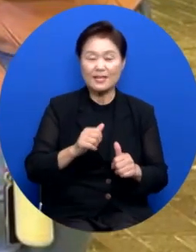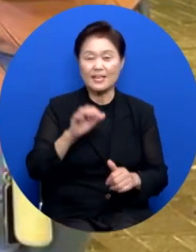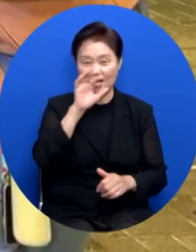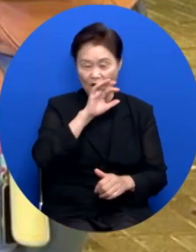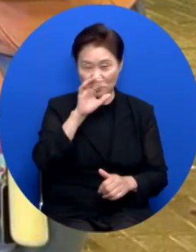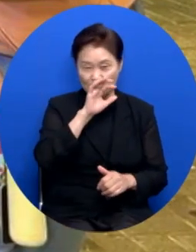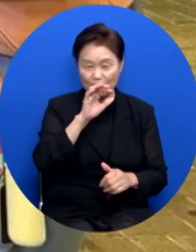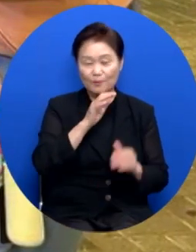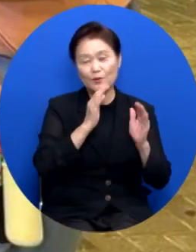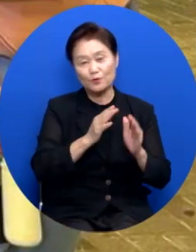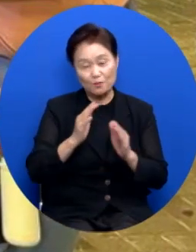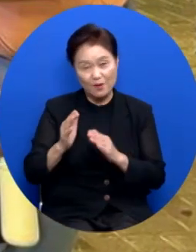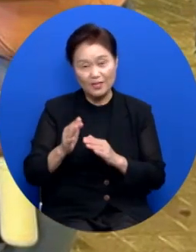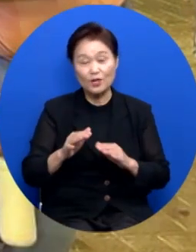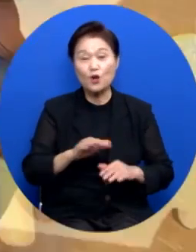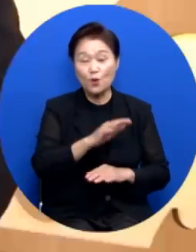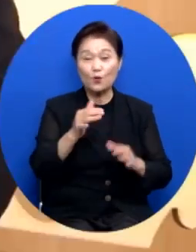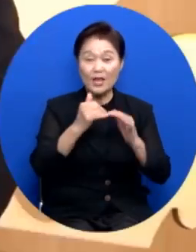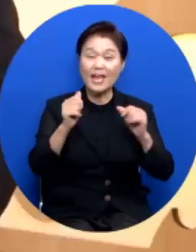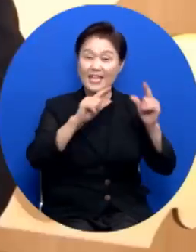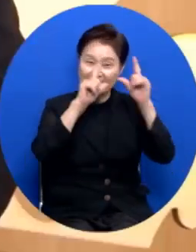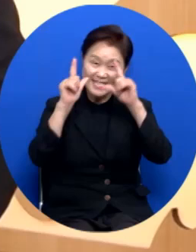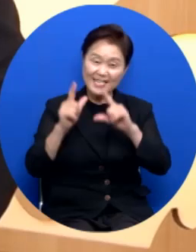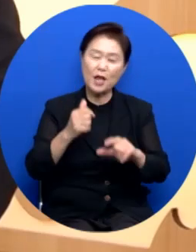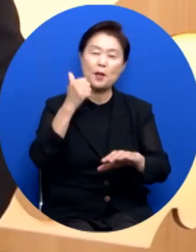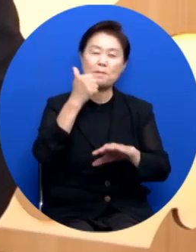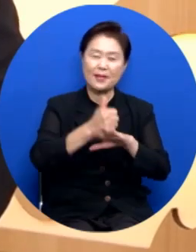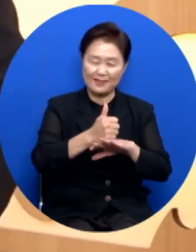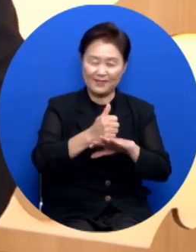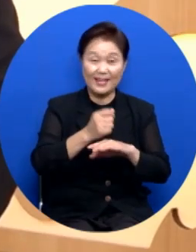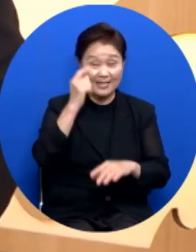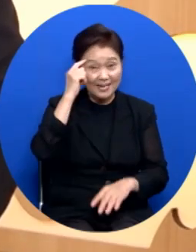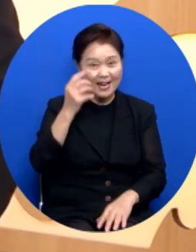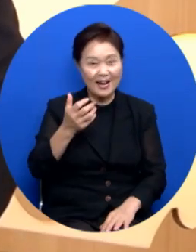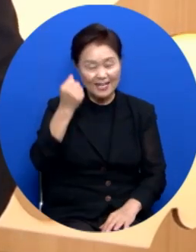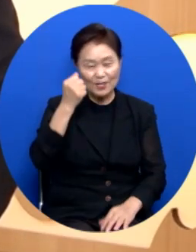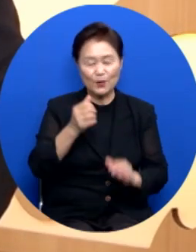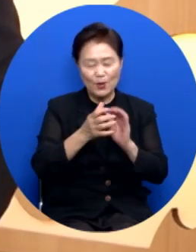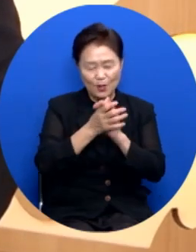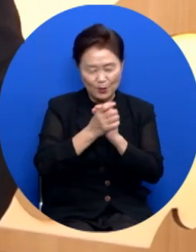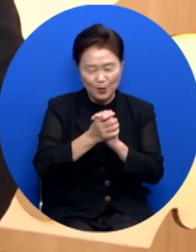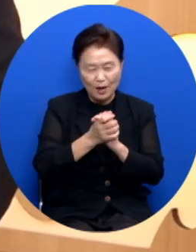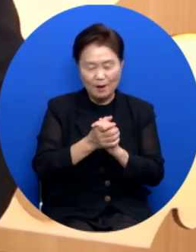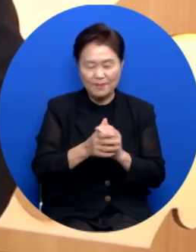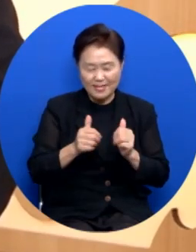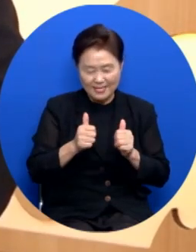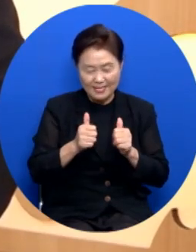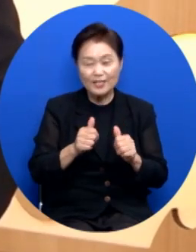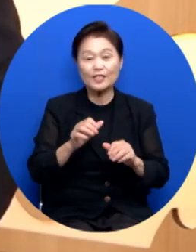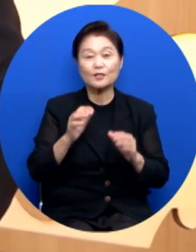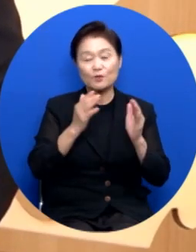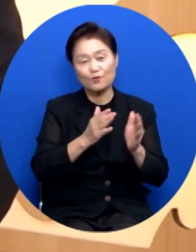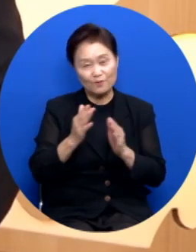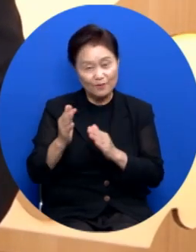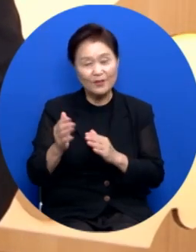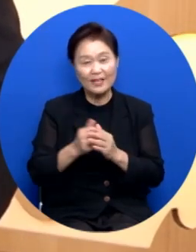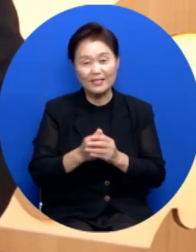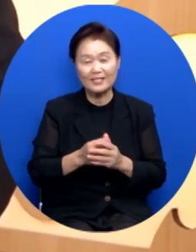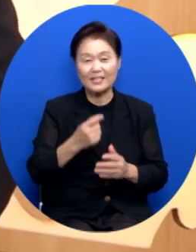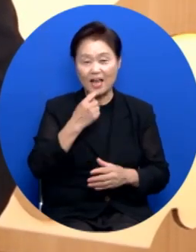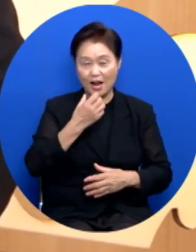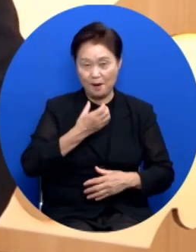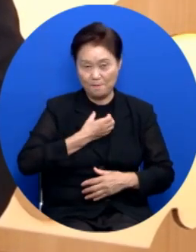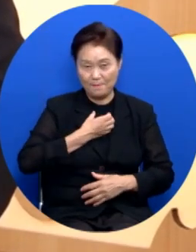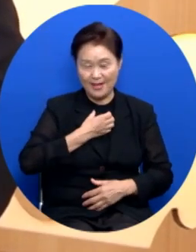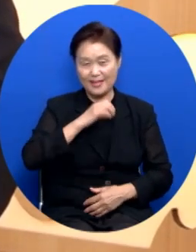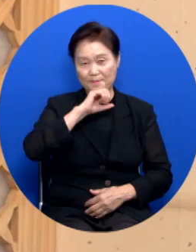이번이 우리의 인생의 마지막일 수도 있다라는 마음으로 기도하면서 열심히 준비해서 이렇게 은메달을